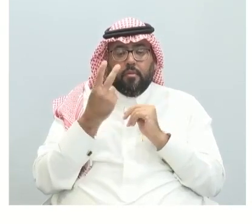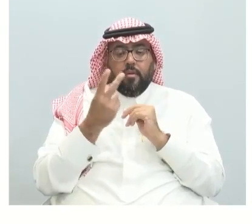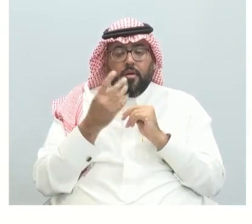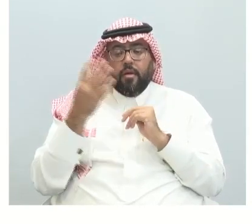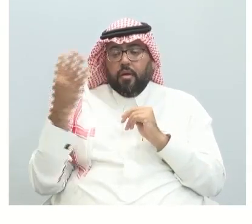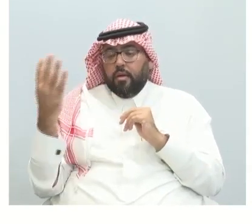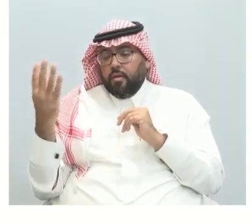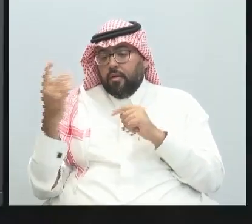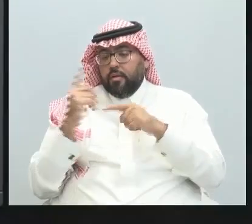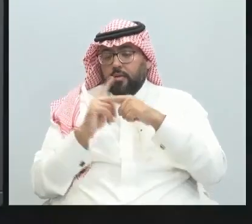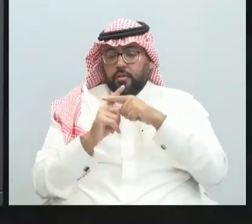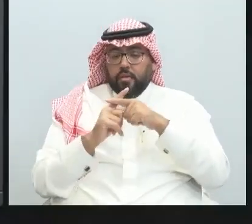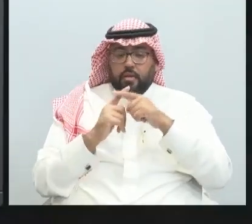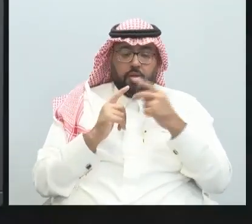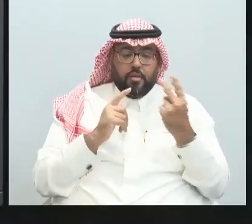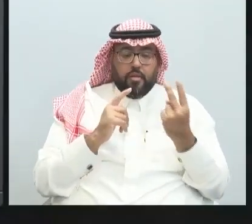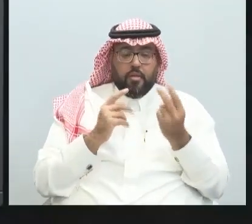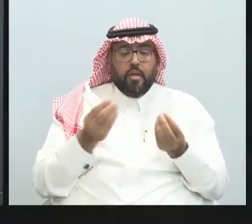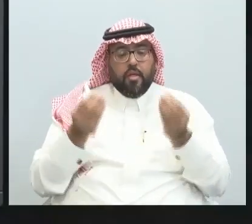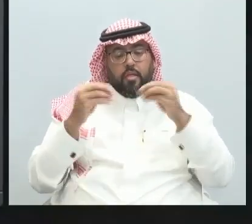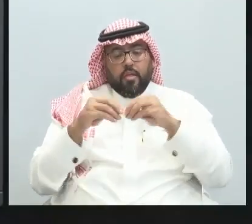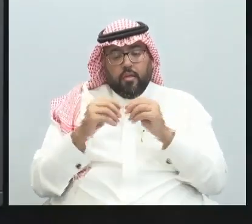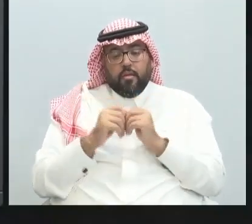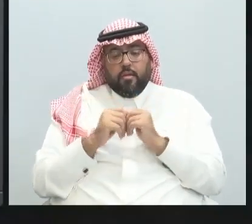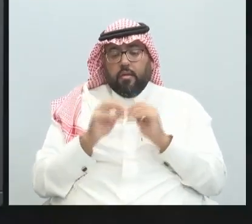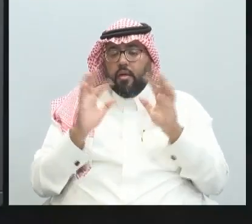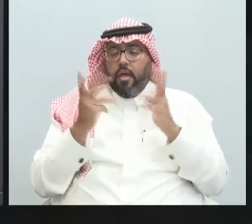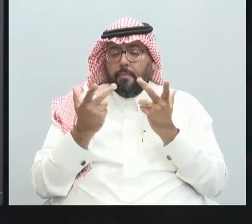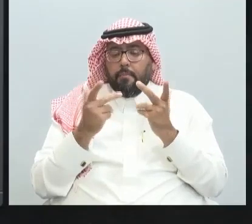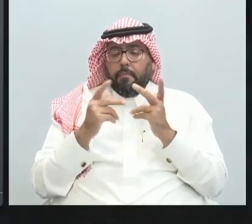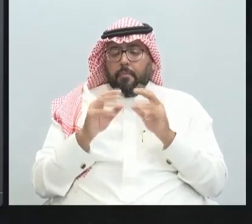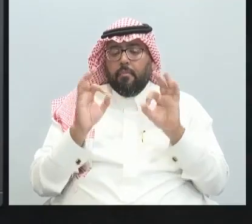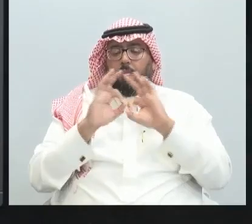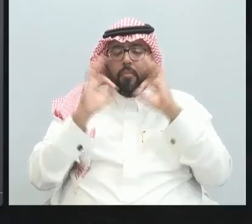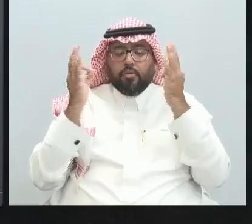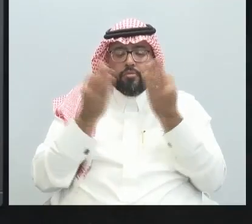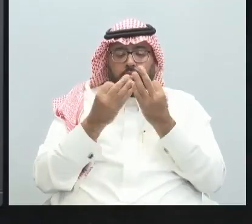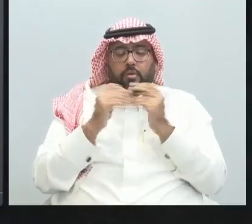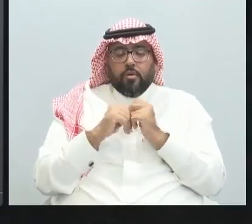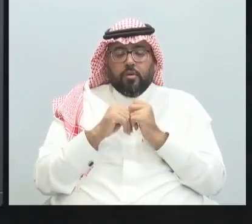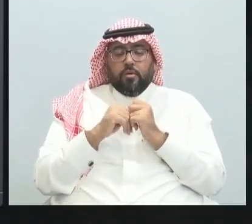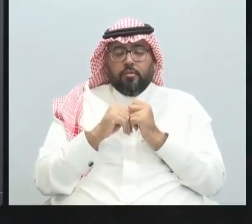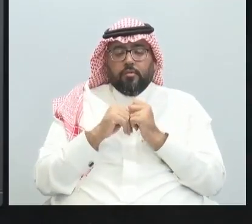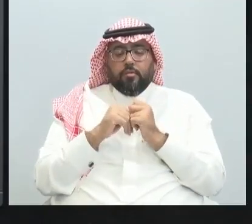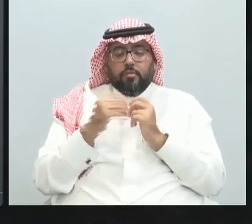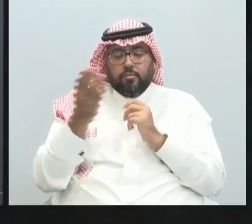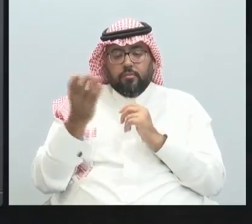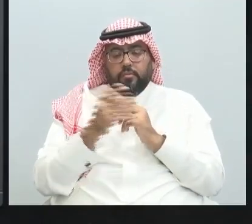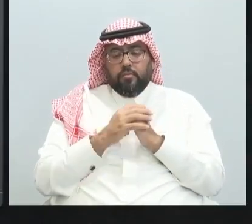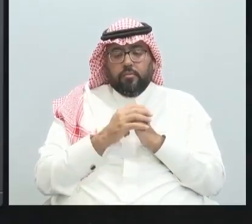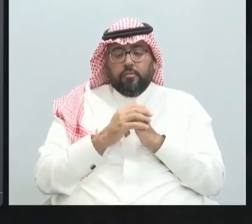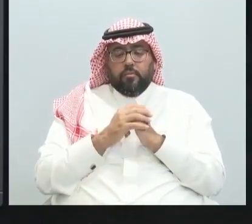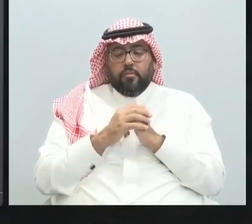اربعه زائد اثنان او مضاف اليها اثنين كم عدد القوارب جميعا يلا يا ابطال